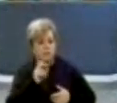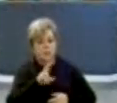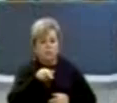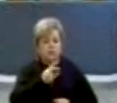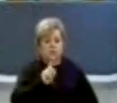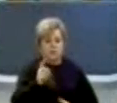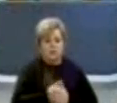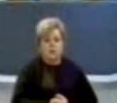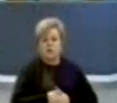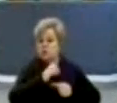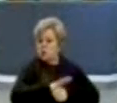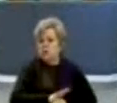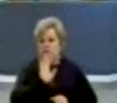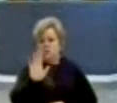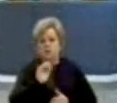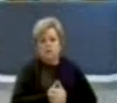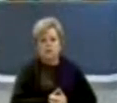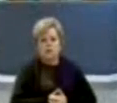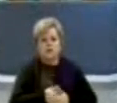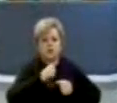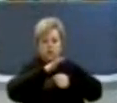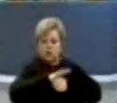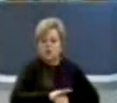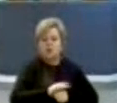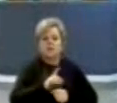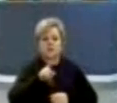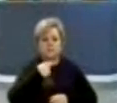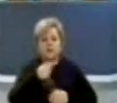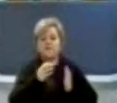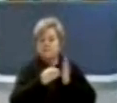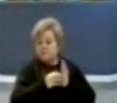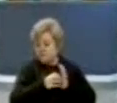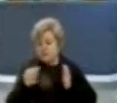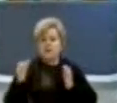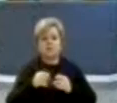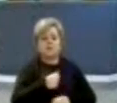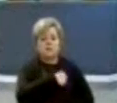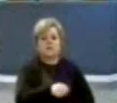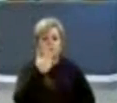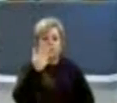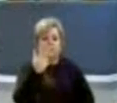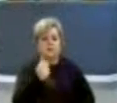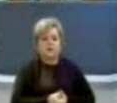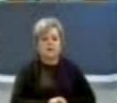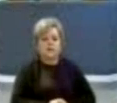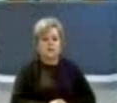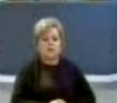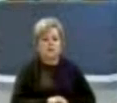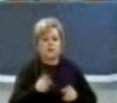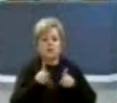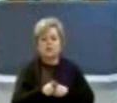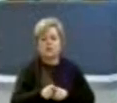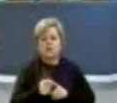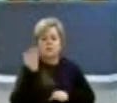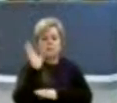Po këtë e keni shkel, jo vetëm pikën e marrëveshjes, po e keni shkel deklarimet e vazhdueshme tuajat për gjatë 3 viteve sa keni qenë si parti opozitare